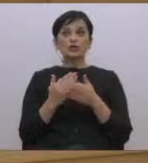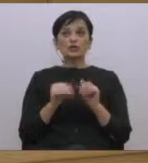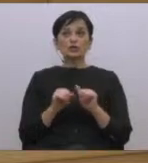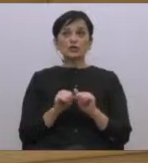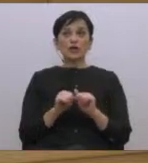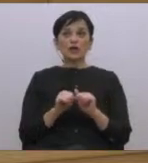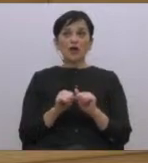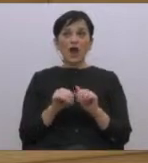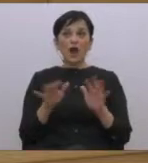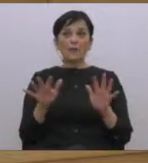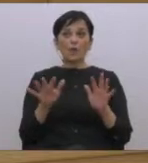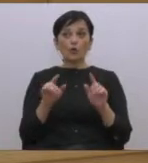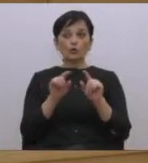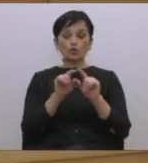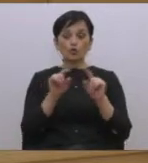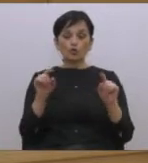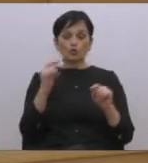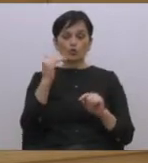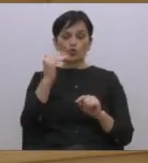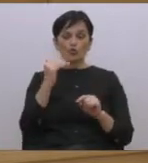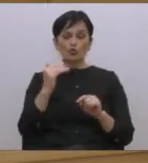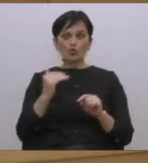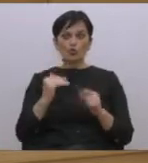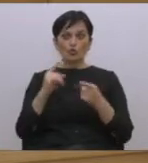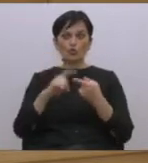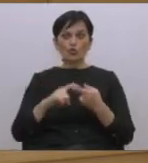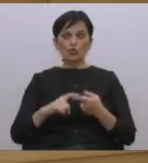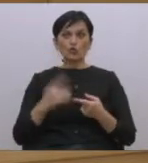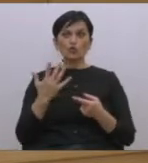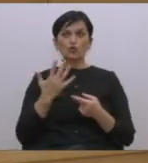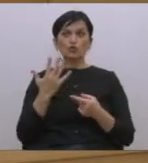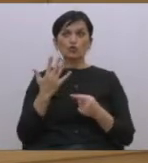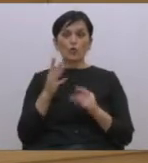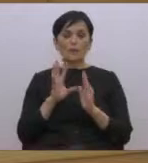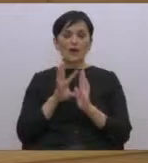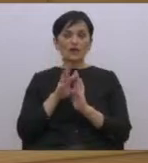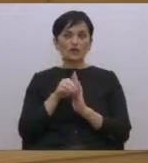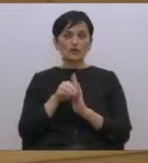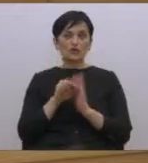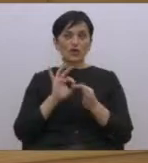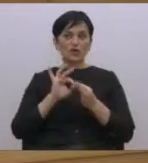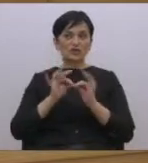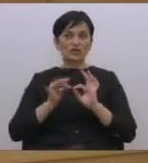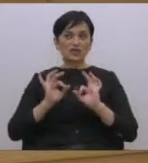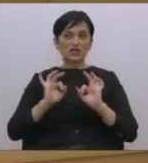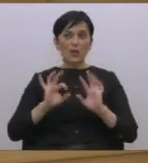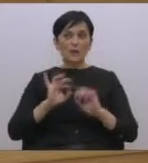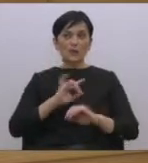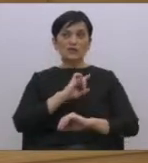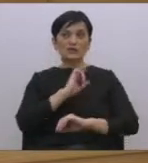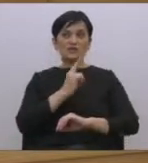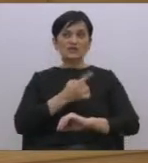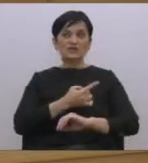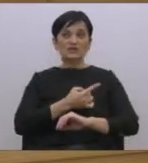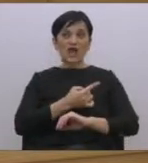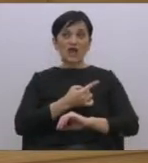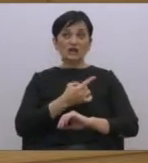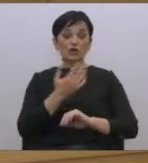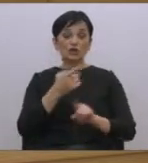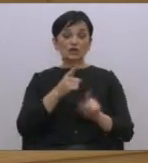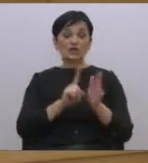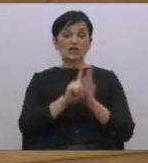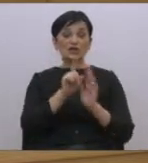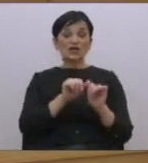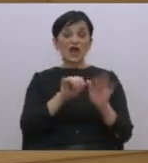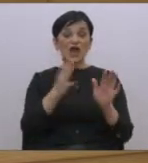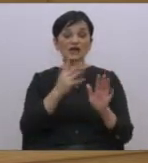გამოქვეყნების მუხლებთან დაკავშირებით, რომელი შედის, კიდევ ერთხელ რომ განმარტოთ, რომელი შედის ზალაში გამოქვეყნებისთანავე, რა